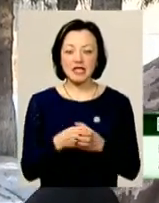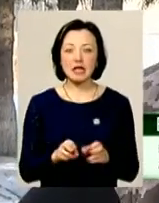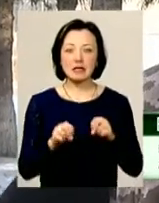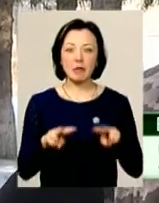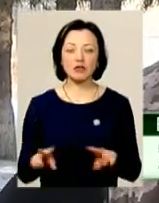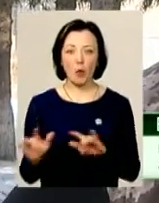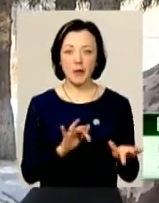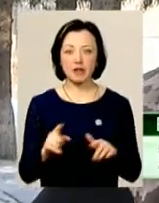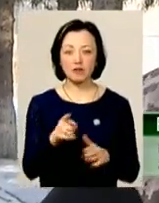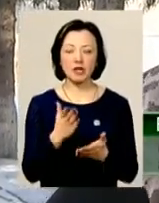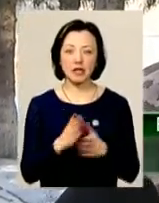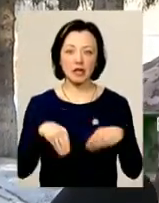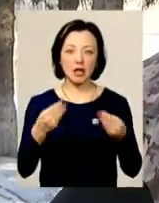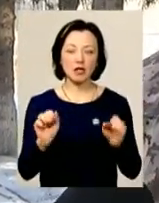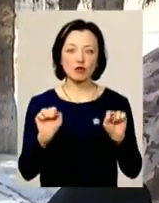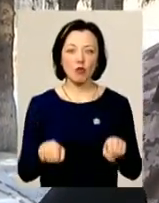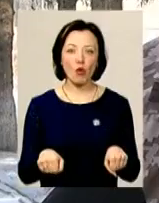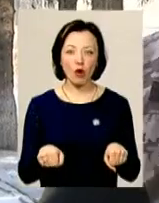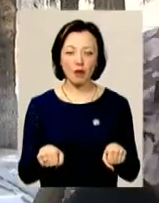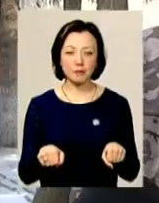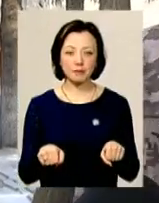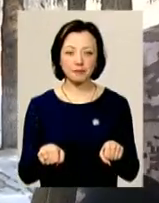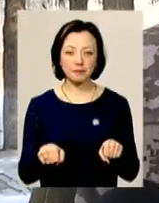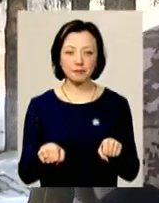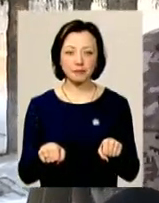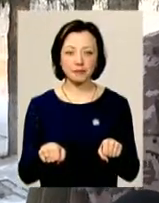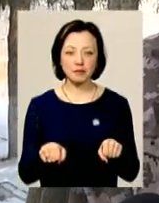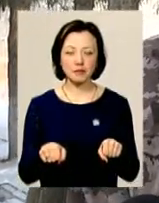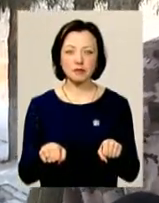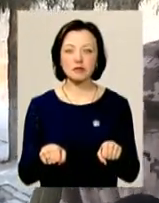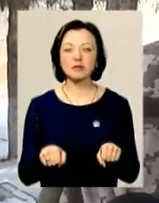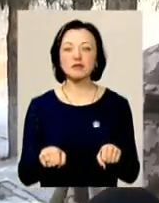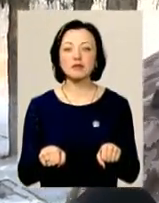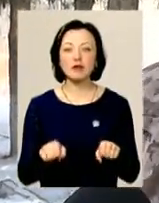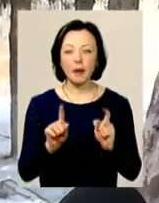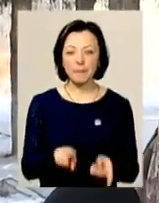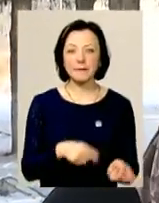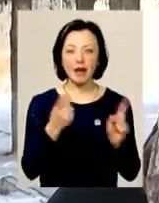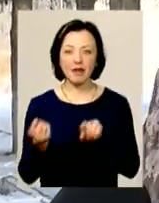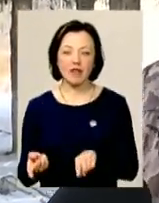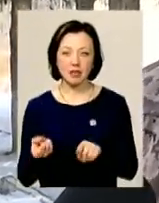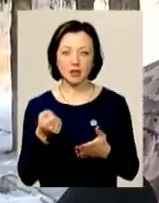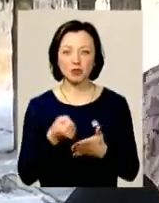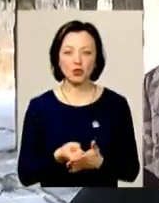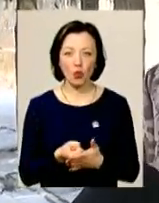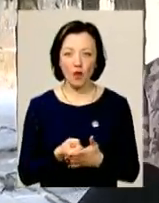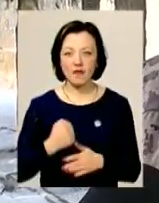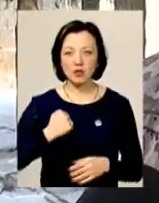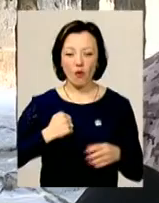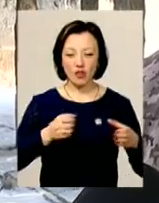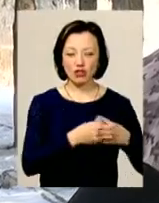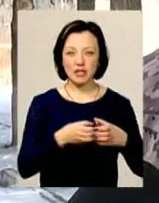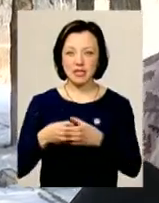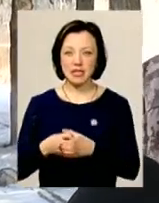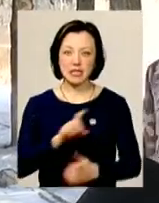операцій. Тобто їм надається змога перевестися до військових частин